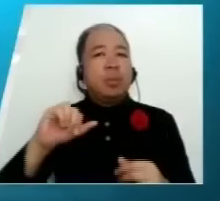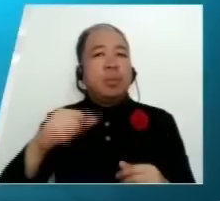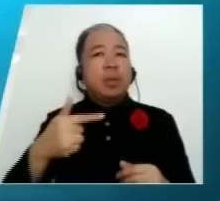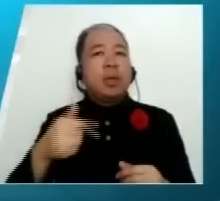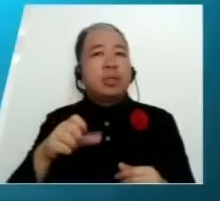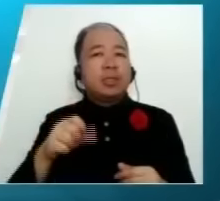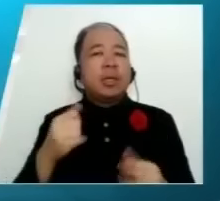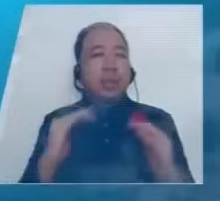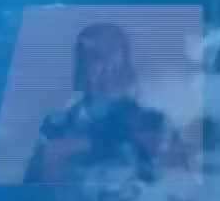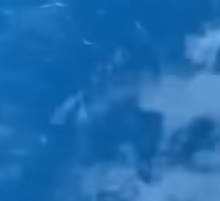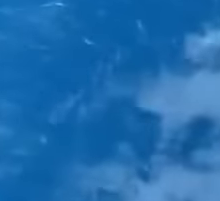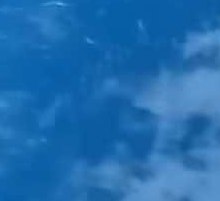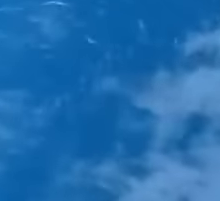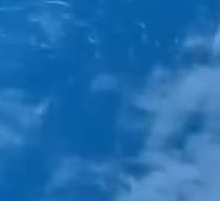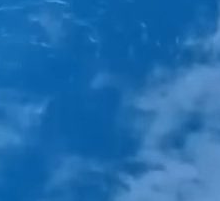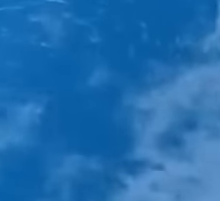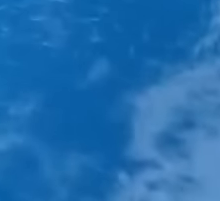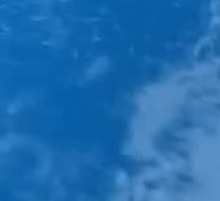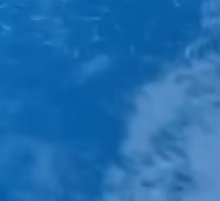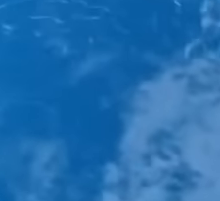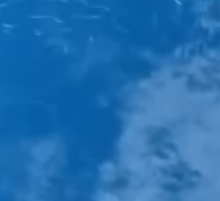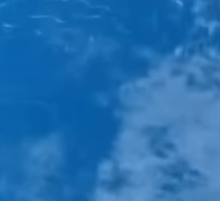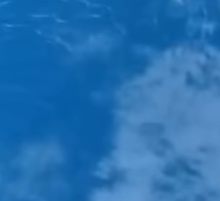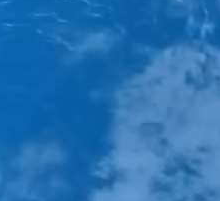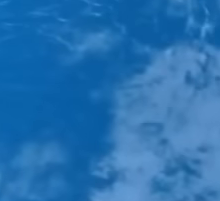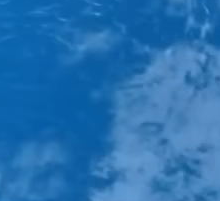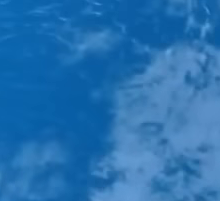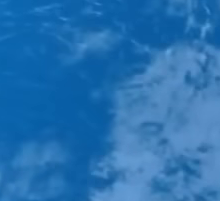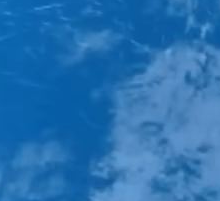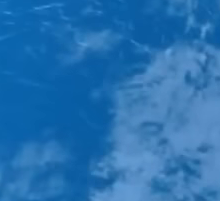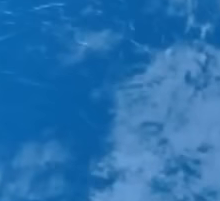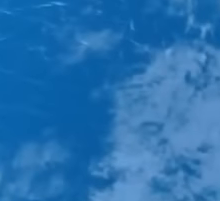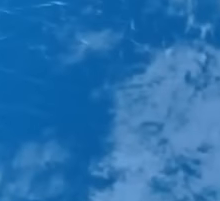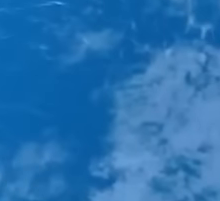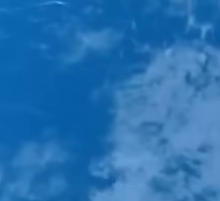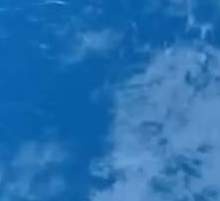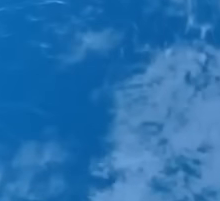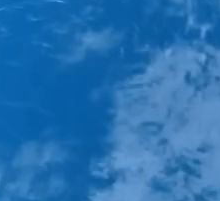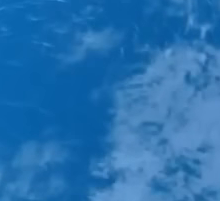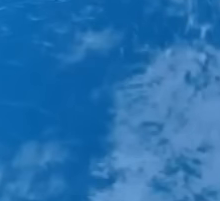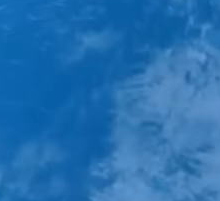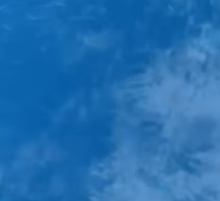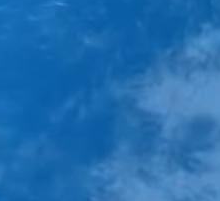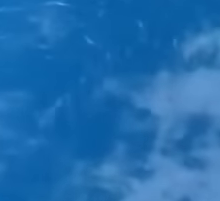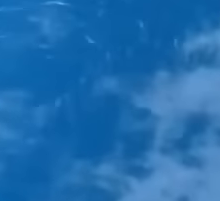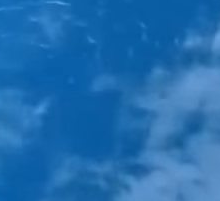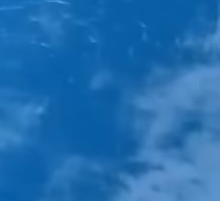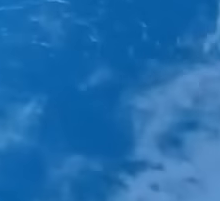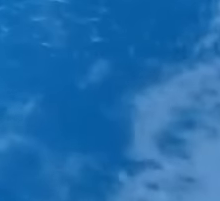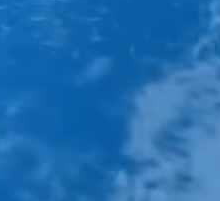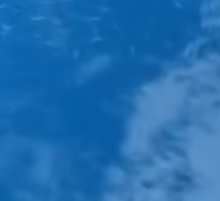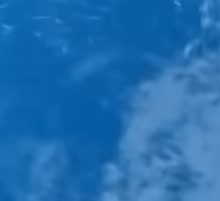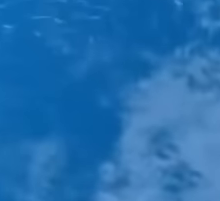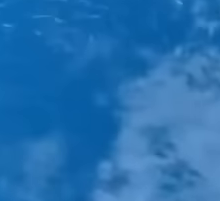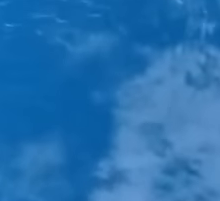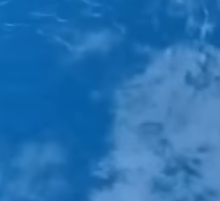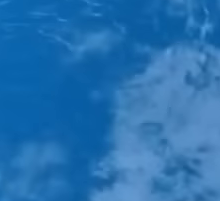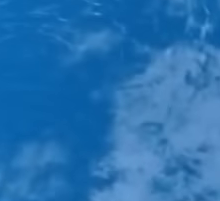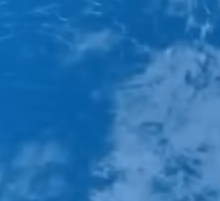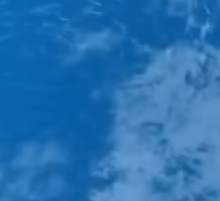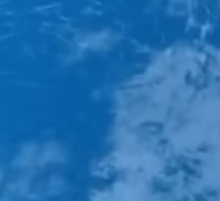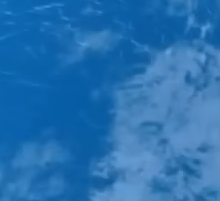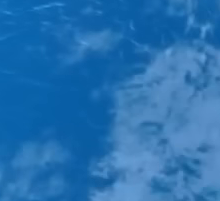sa ilang lugar sa bansa. Nakataas ang signal number 3 sa Isabela, Kalinga, Mountain Province, Ifugao, central portion ng